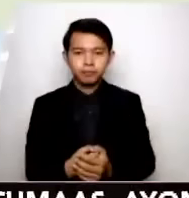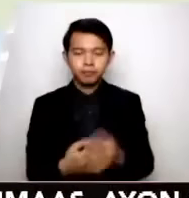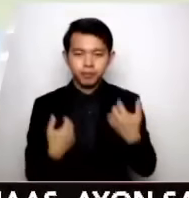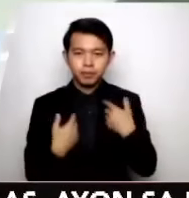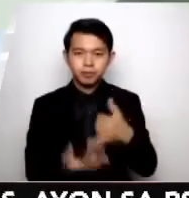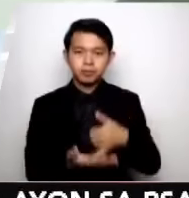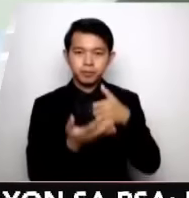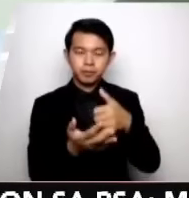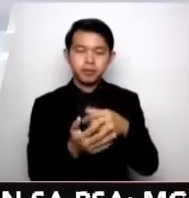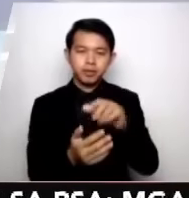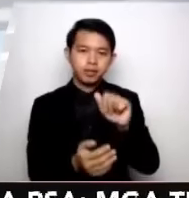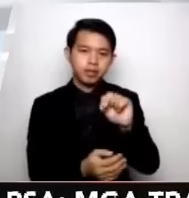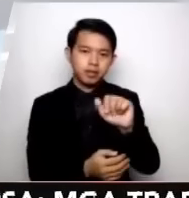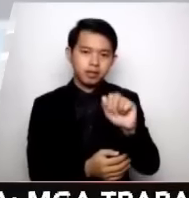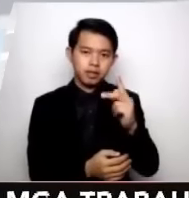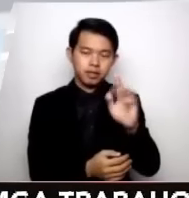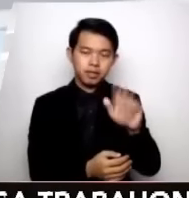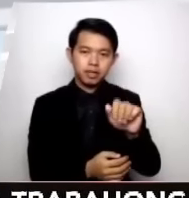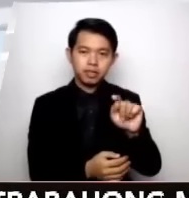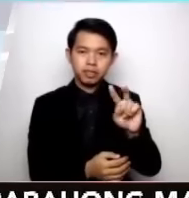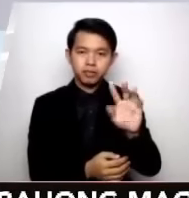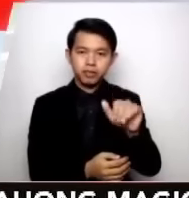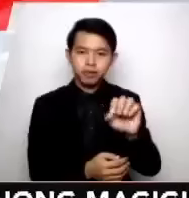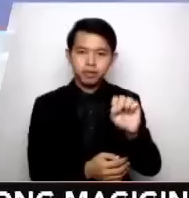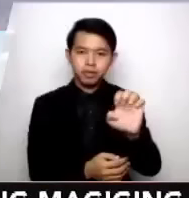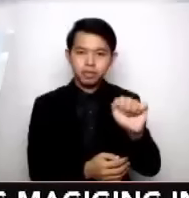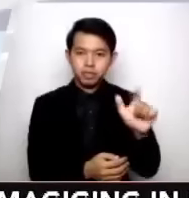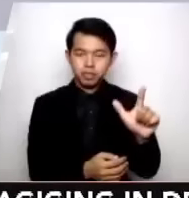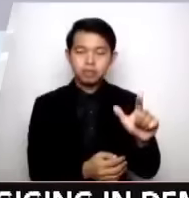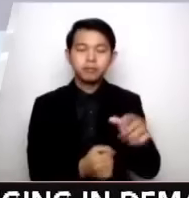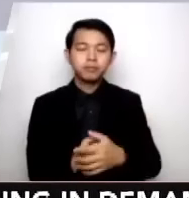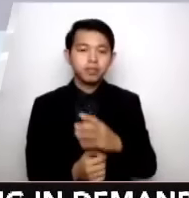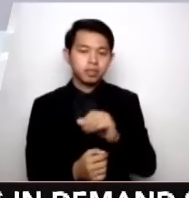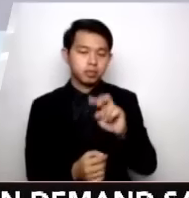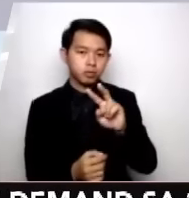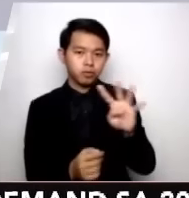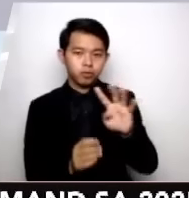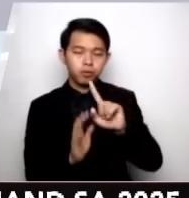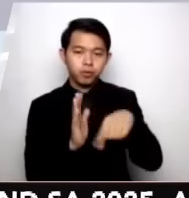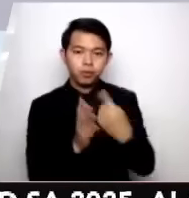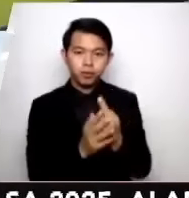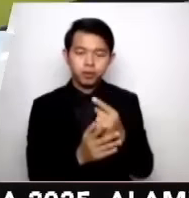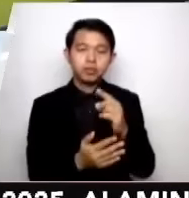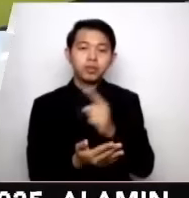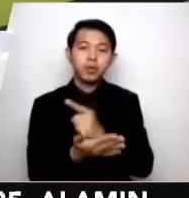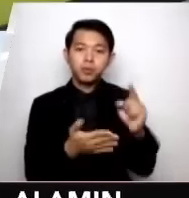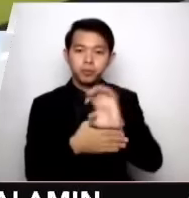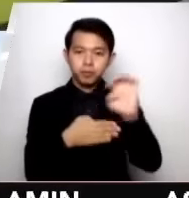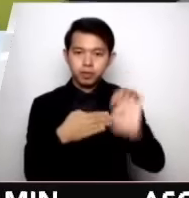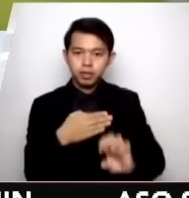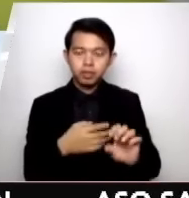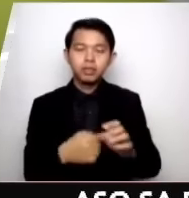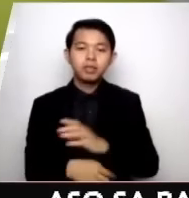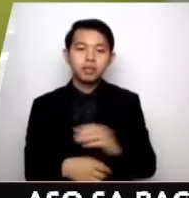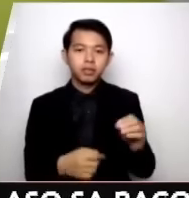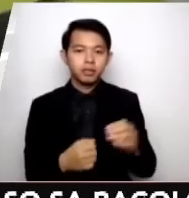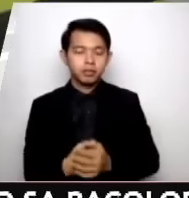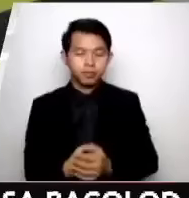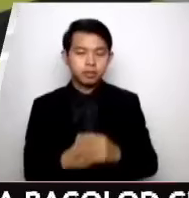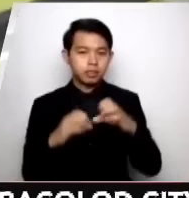Anak TV Seal ang 24 Oras Weekend at ang Balitang Hali ng GMA Integrated News. Pati ang GMA Regional